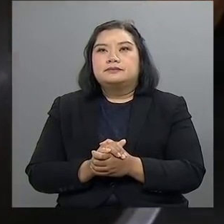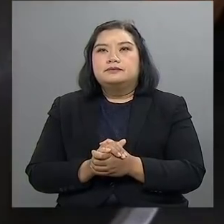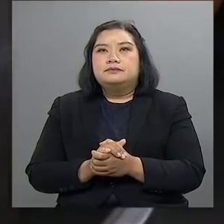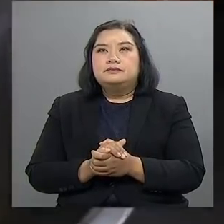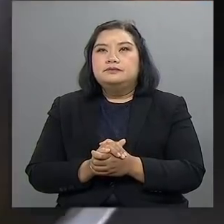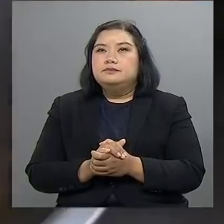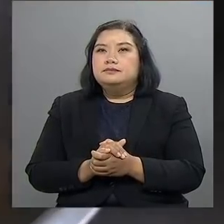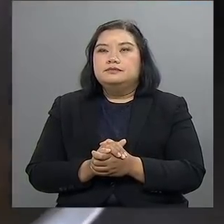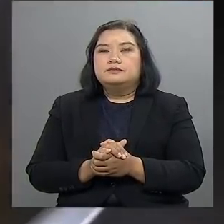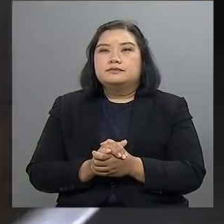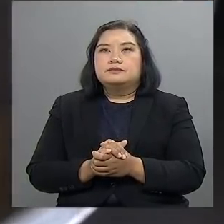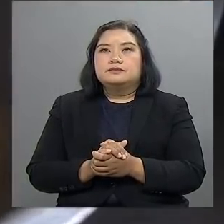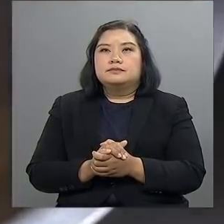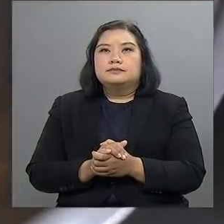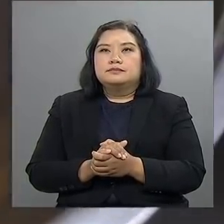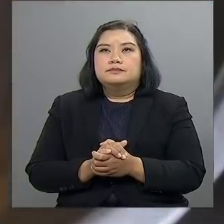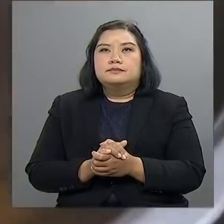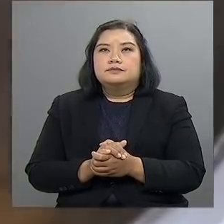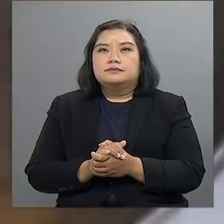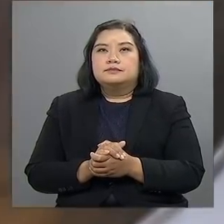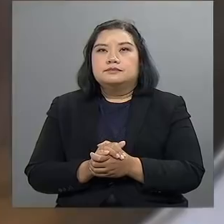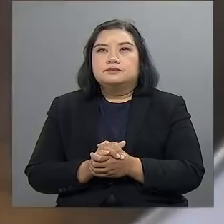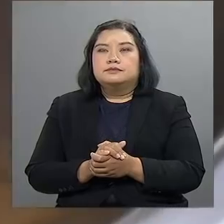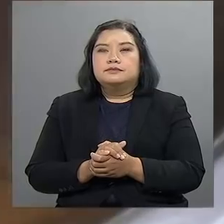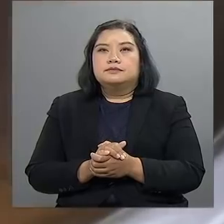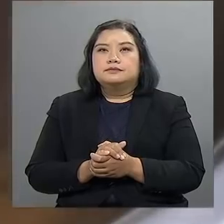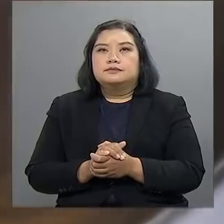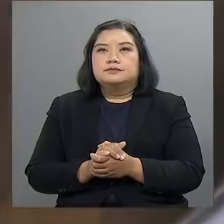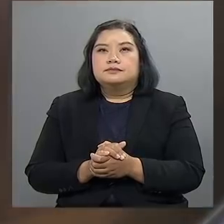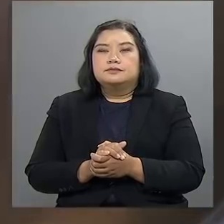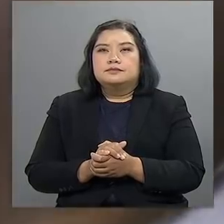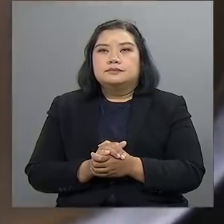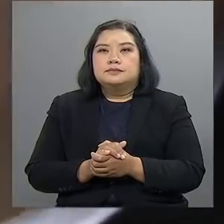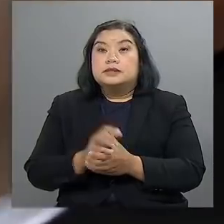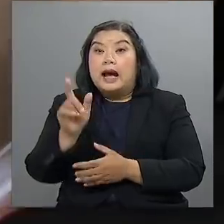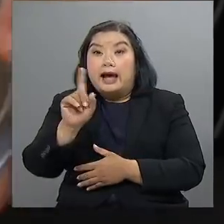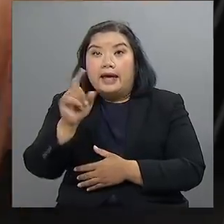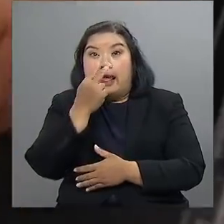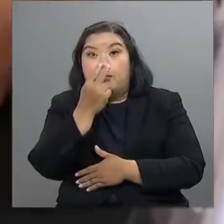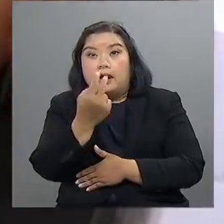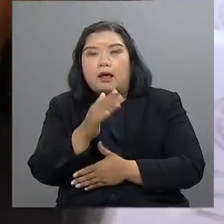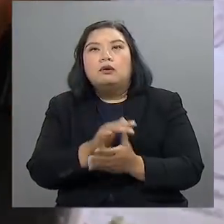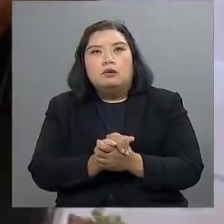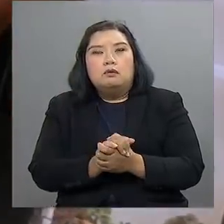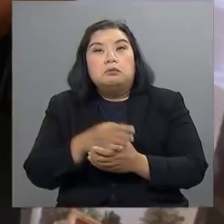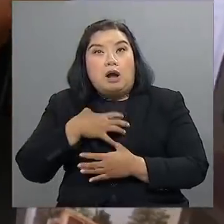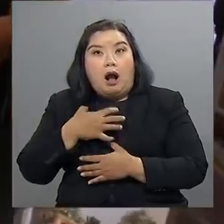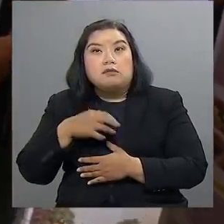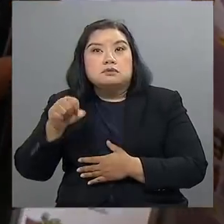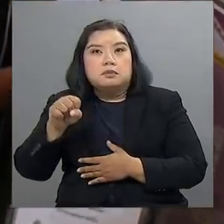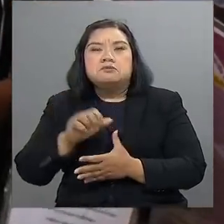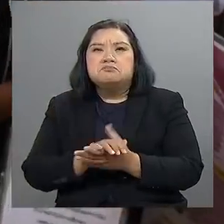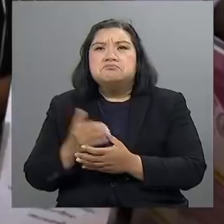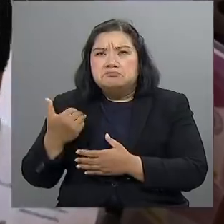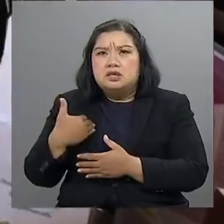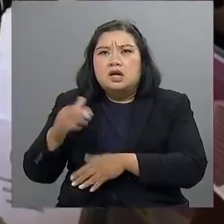องบอกว่าทุกผู้ประกอบการทุกที่นะถ้าเกิดมาออกรายการเราเนี่ยคือไม่ค่อยอยากออก ทำไม เพราะว่าออกแล้วต้องบ